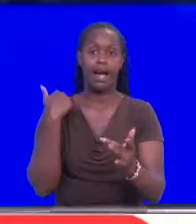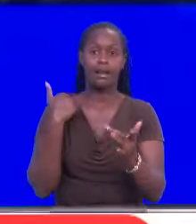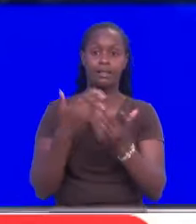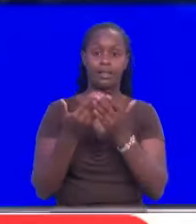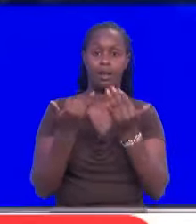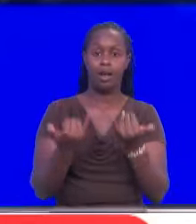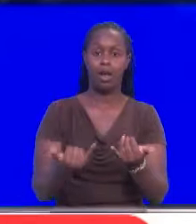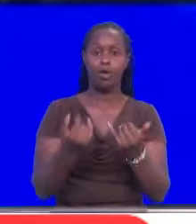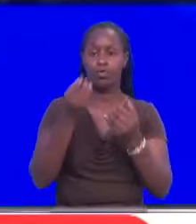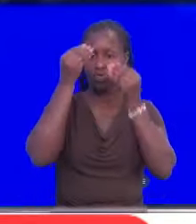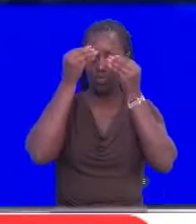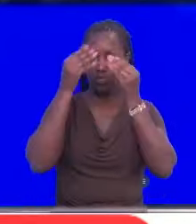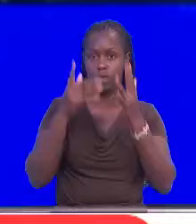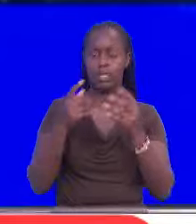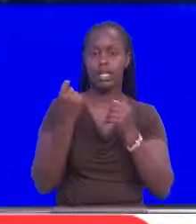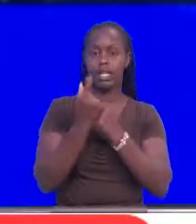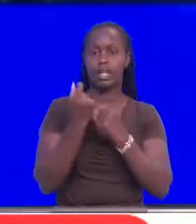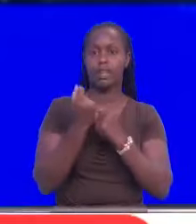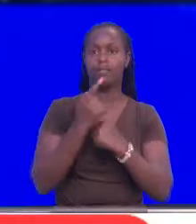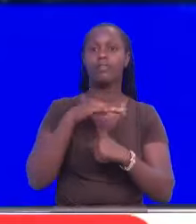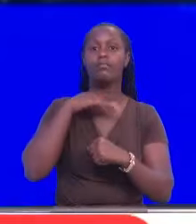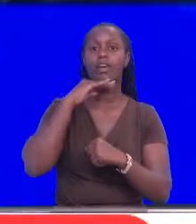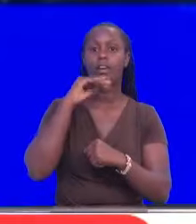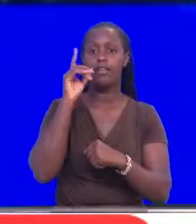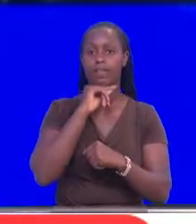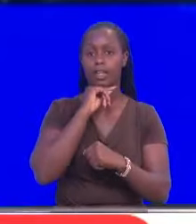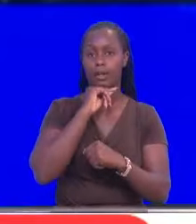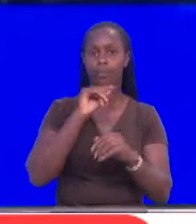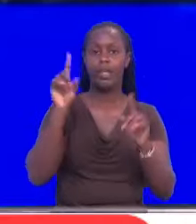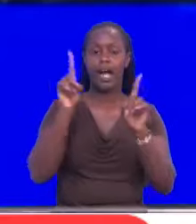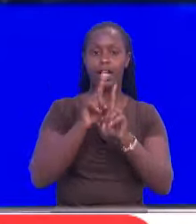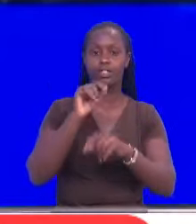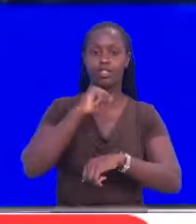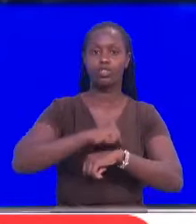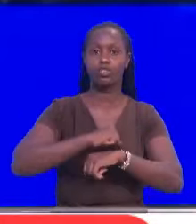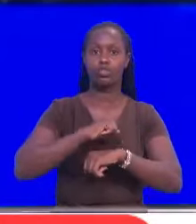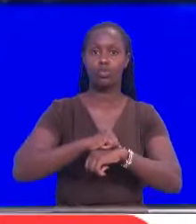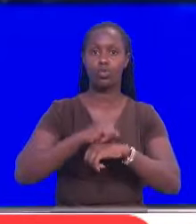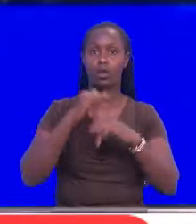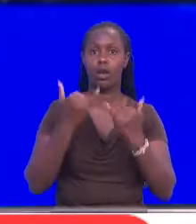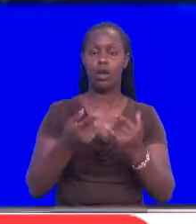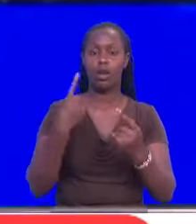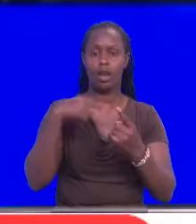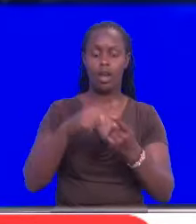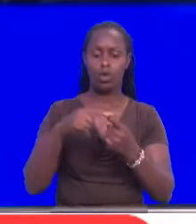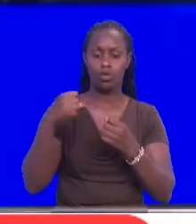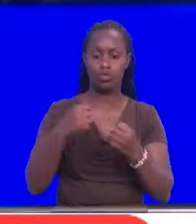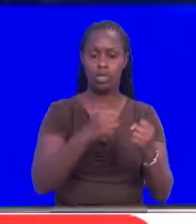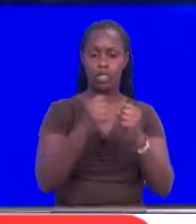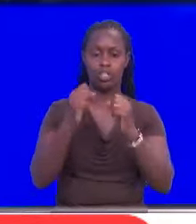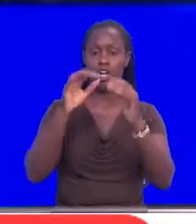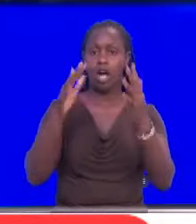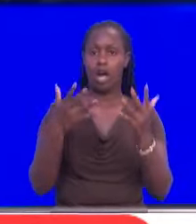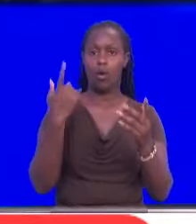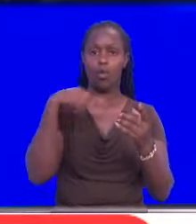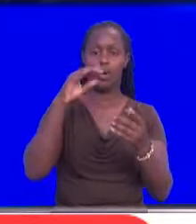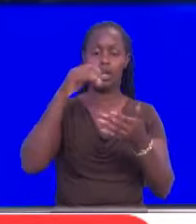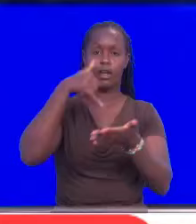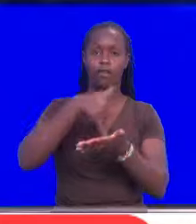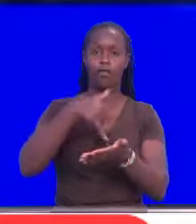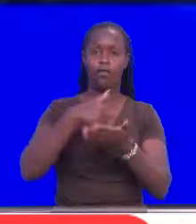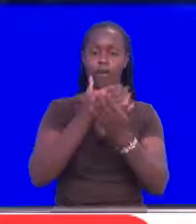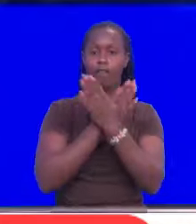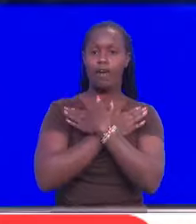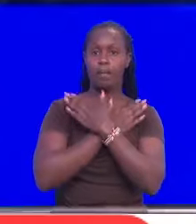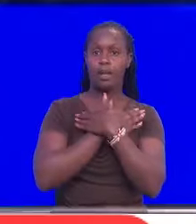wanafunzi 11 wameripotiwa kuaga dunia, huku chuo hicho kikiweka mikakati ya kushirikisha familia na